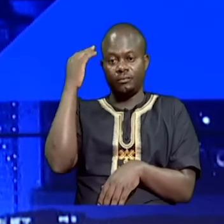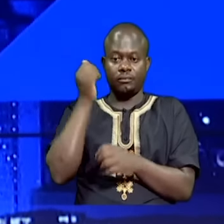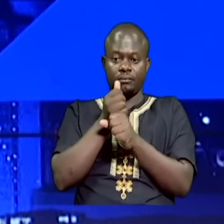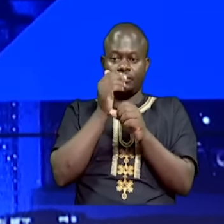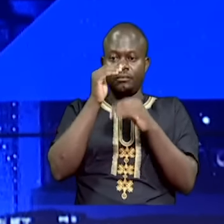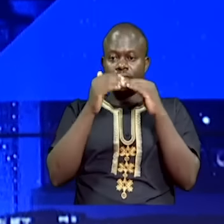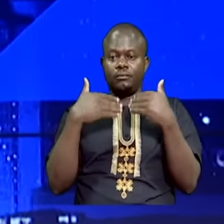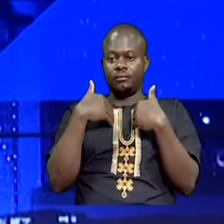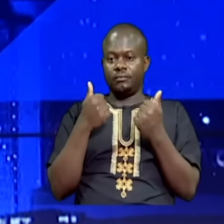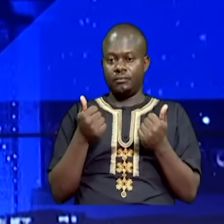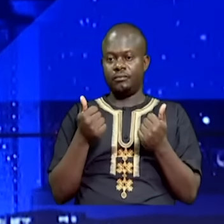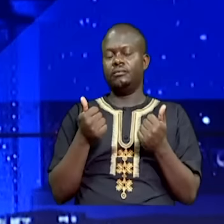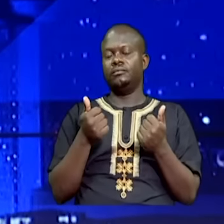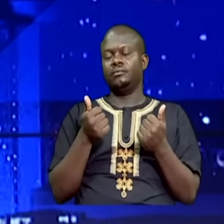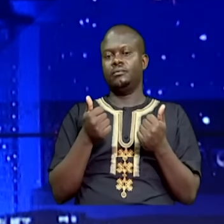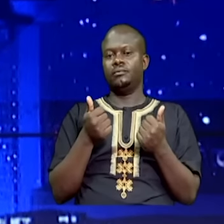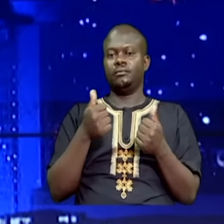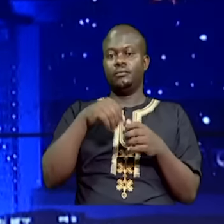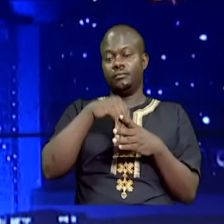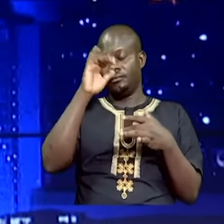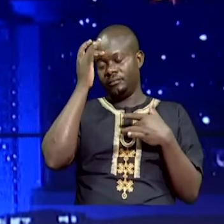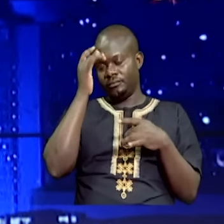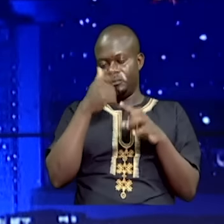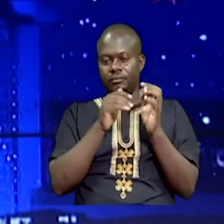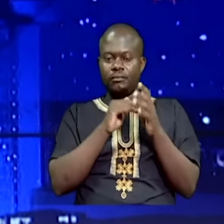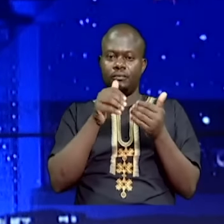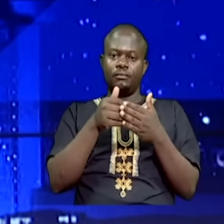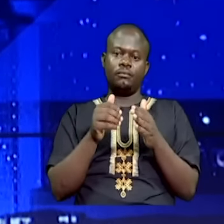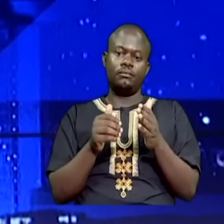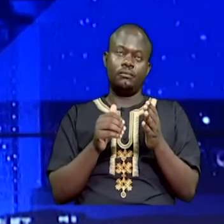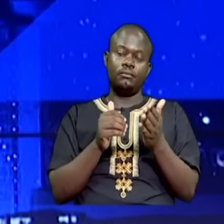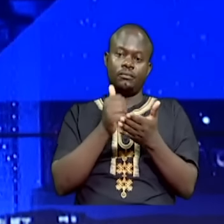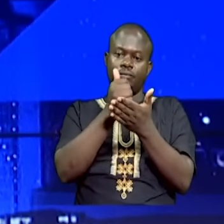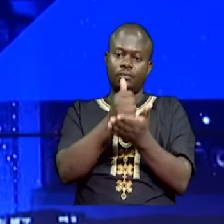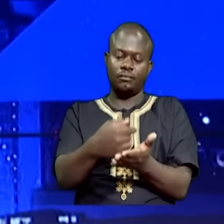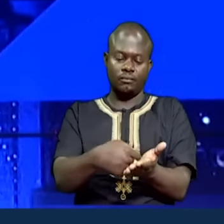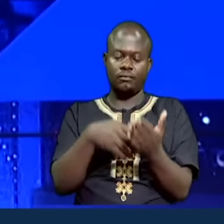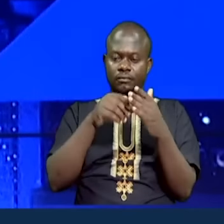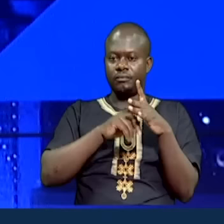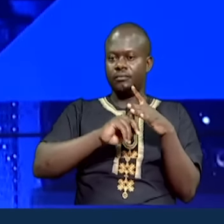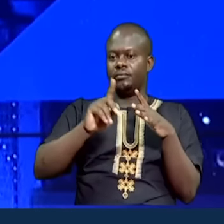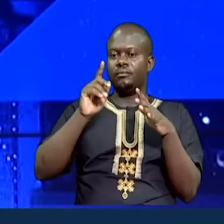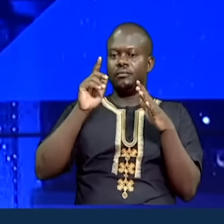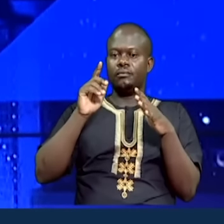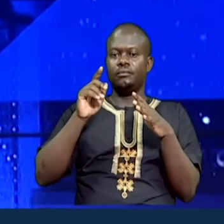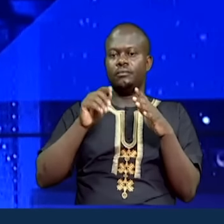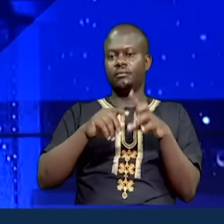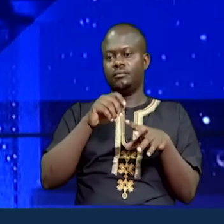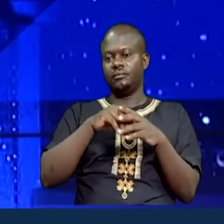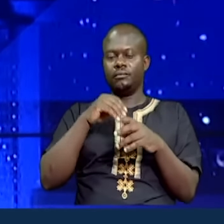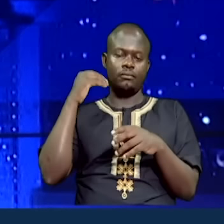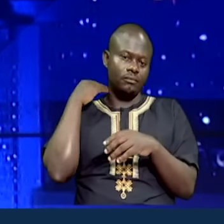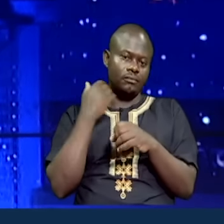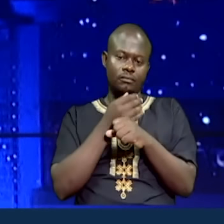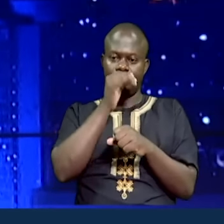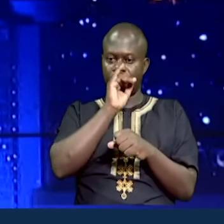b'inzego z'ubuzima abari babirwariyemo ndetse n'abari abarwaza bahahungiye bishwe muri genocide yakorewe